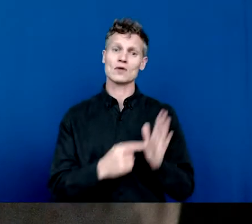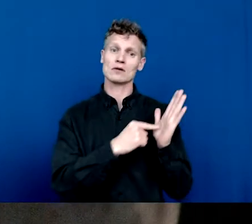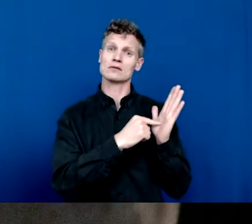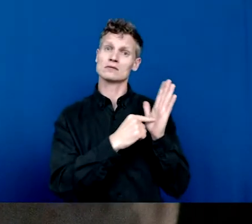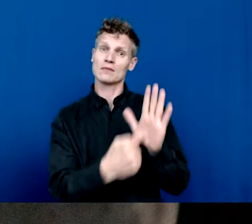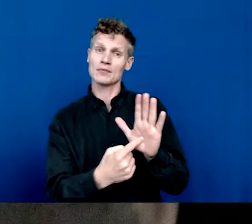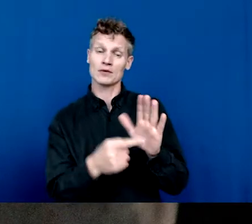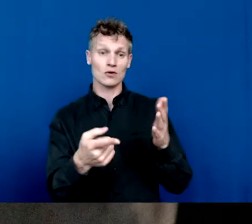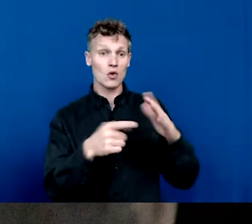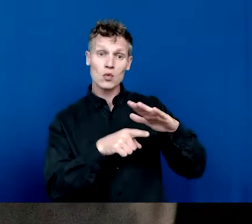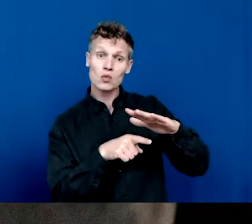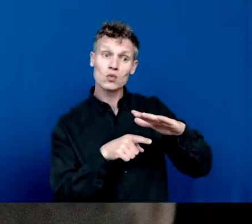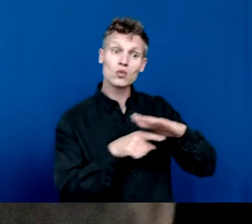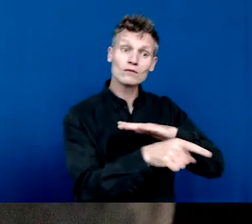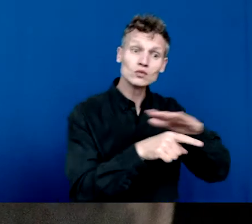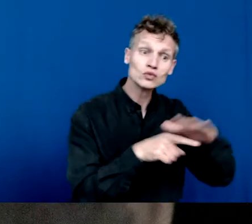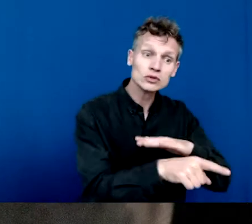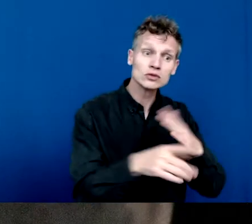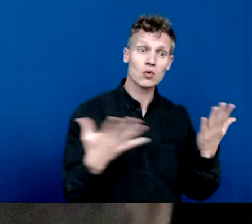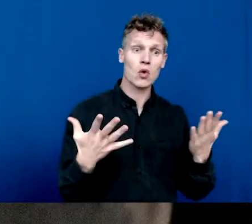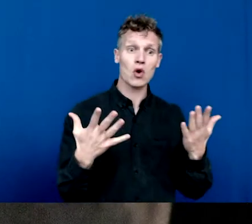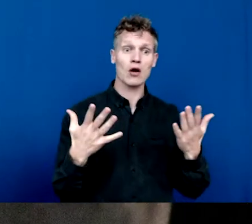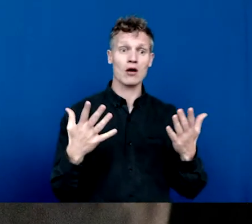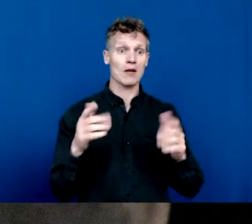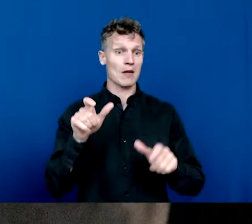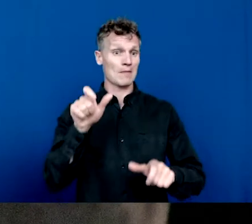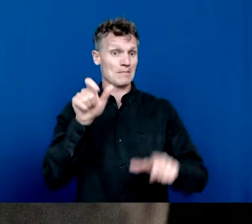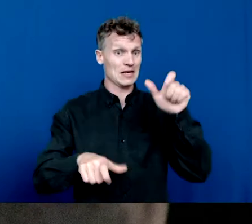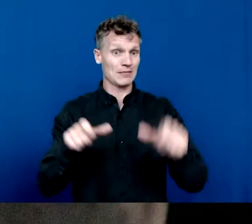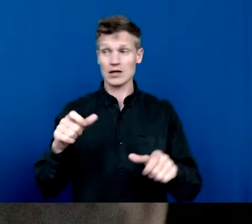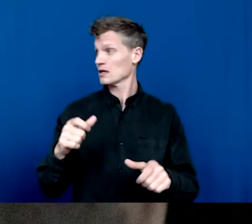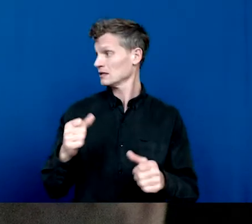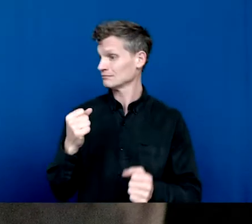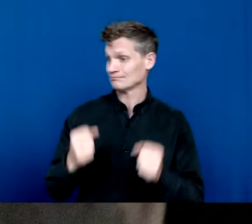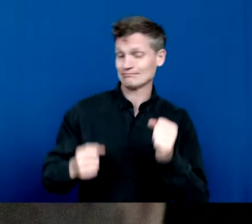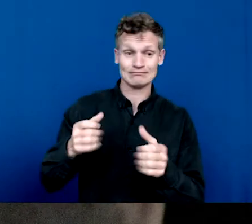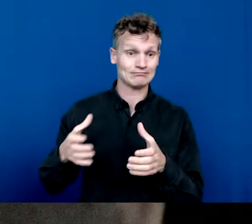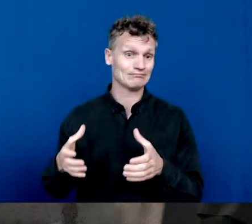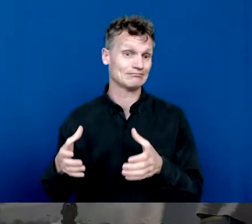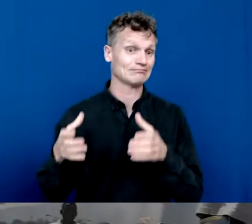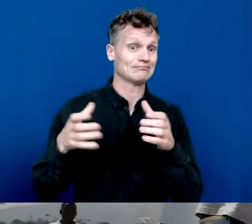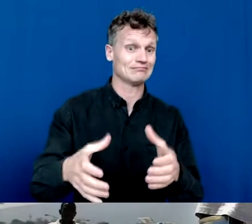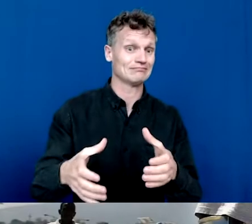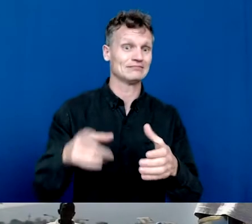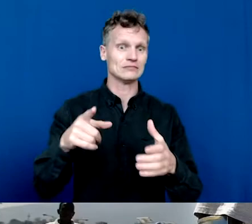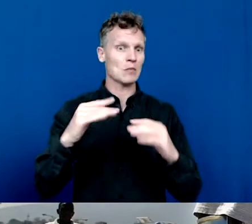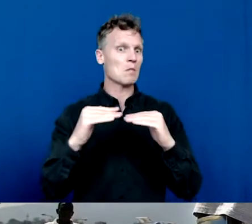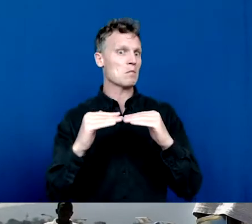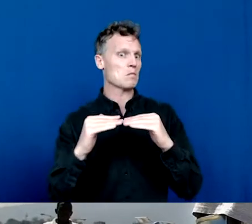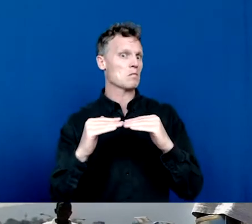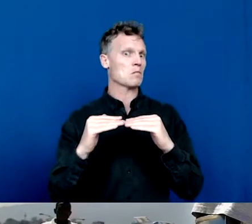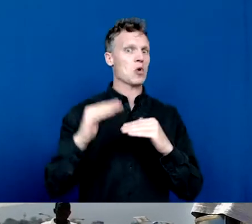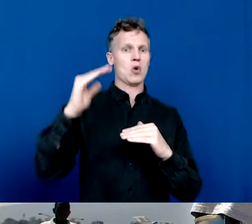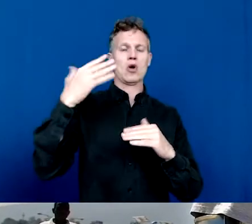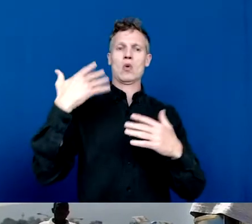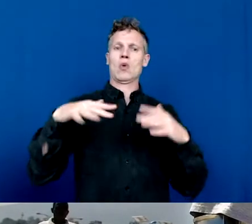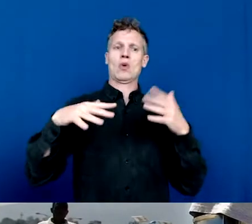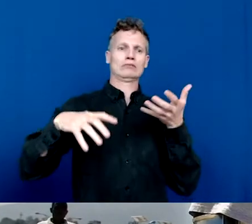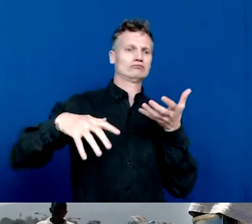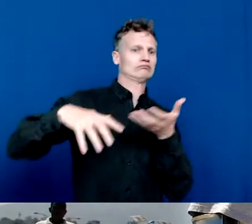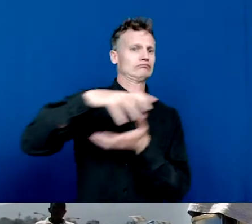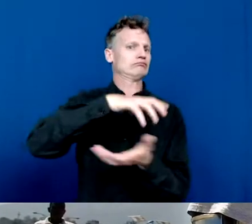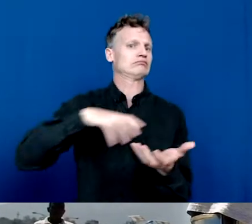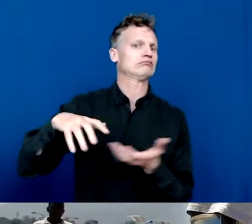les réfugiés et les personnes déplacées sont confrontés à des difficultés et à des violations de leurs